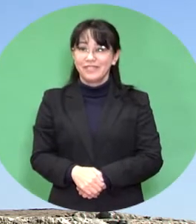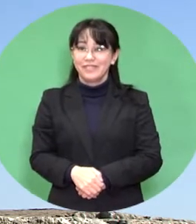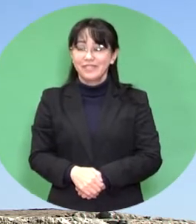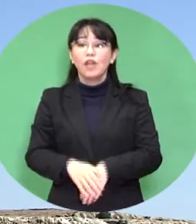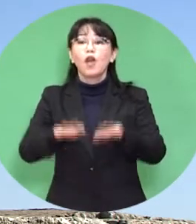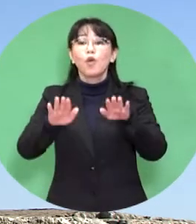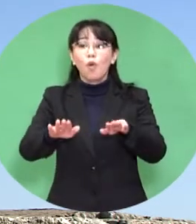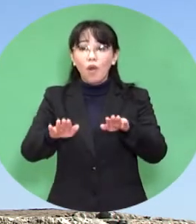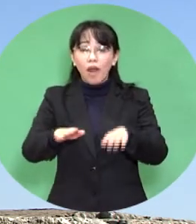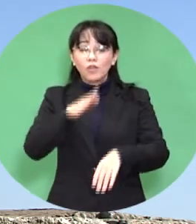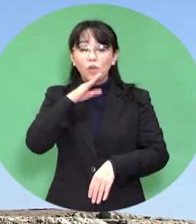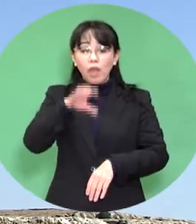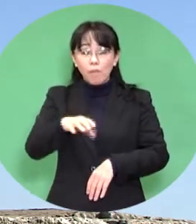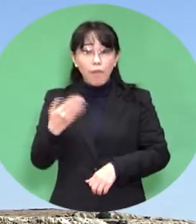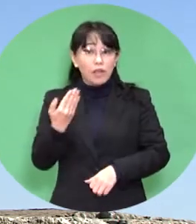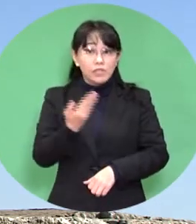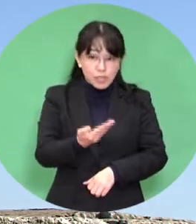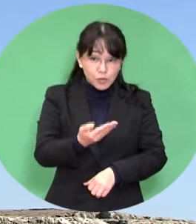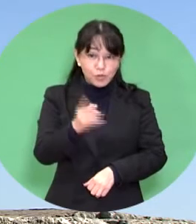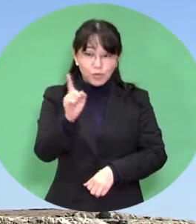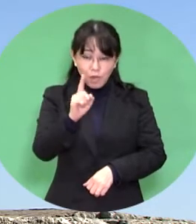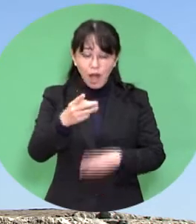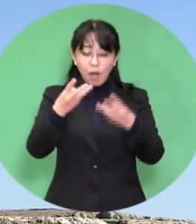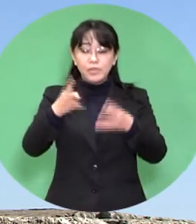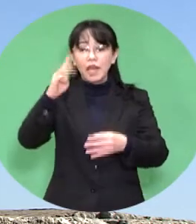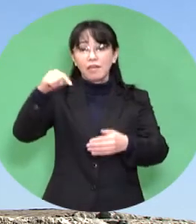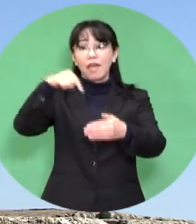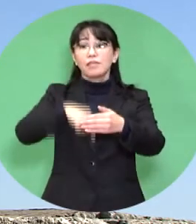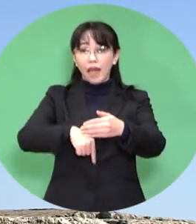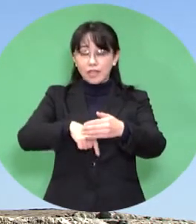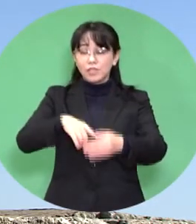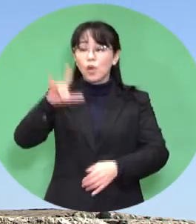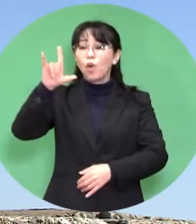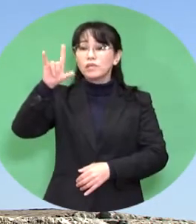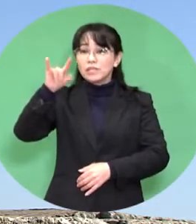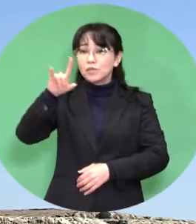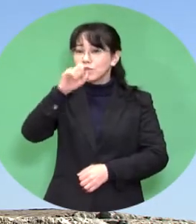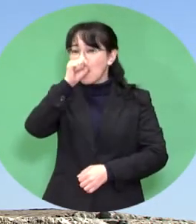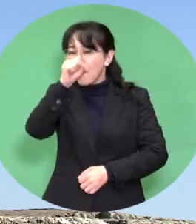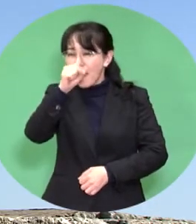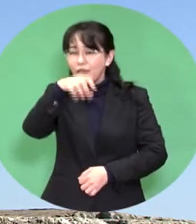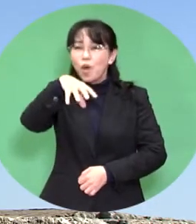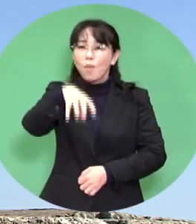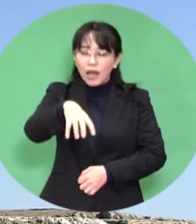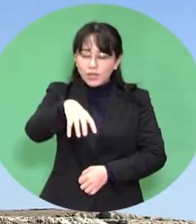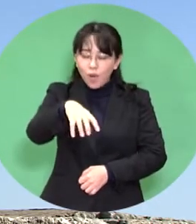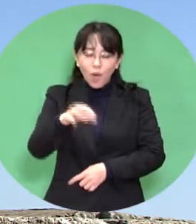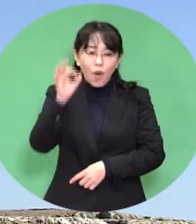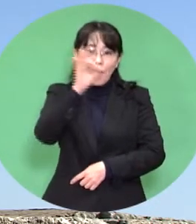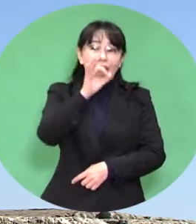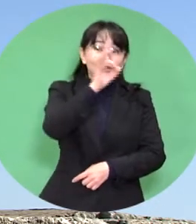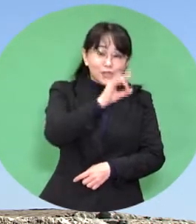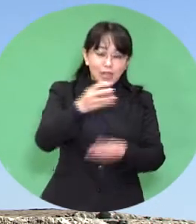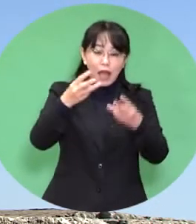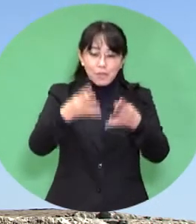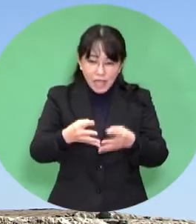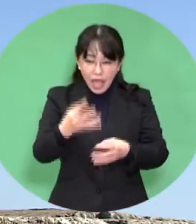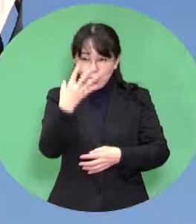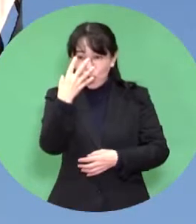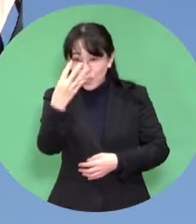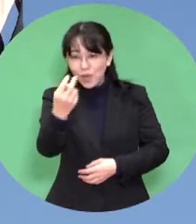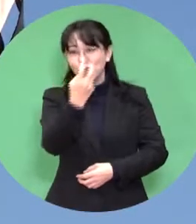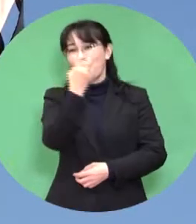今回の現場に聞こうでは、三重県内のインスタ映えスポットを巡って三重の魅力を再発見します。